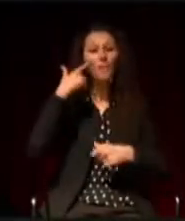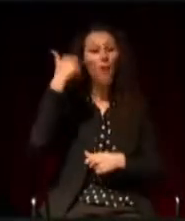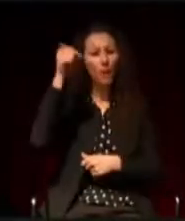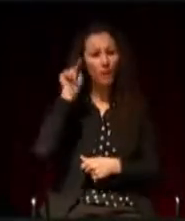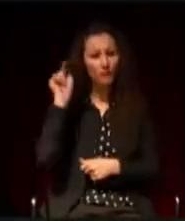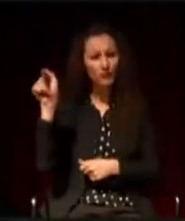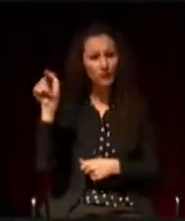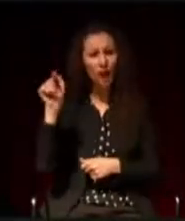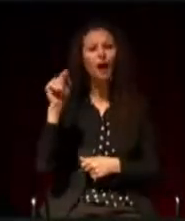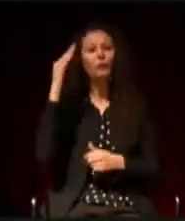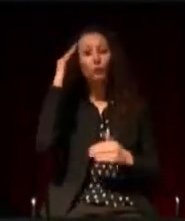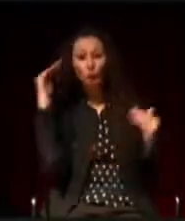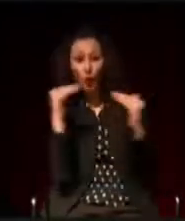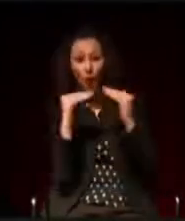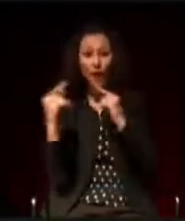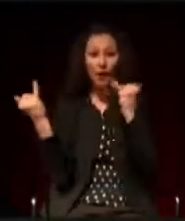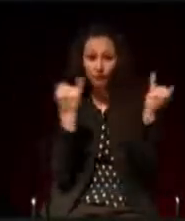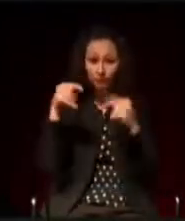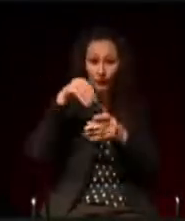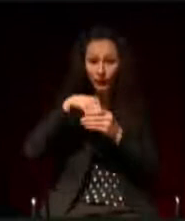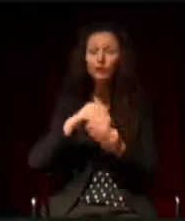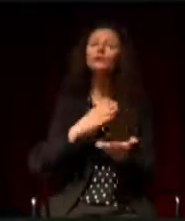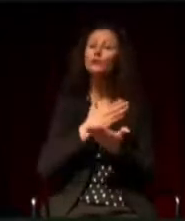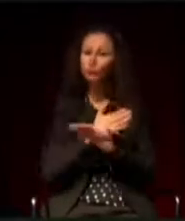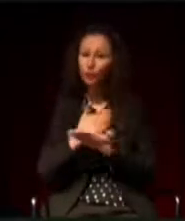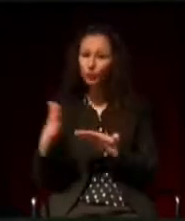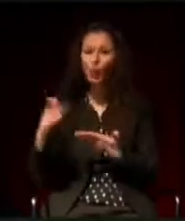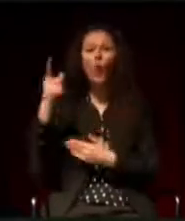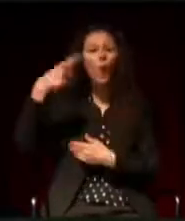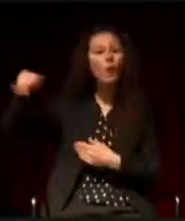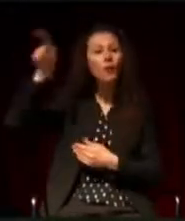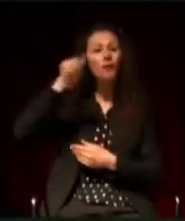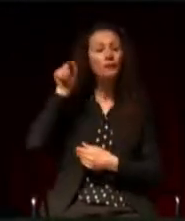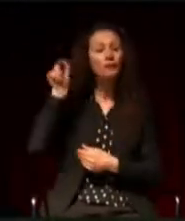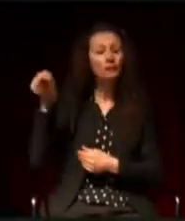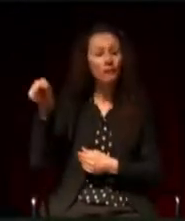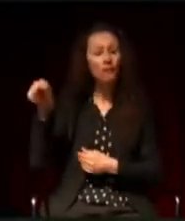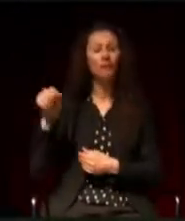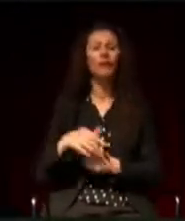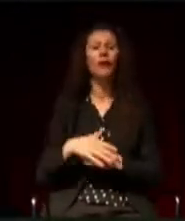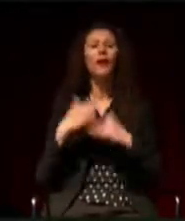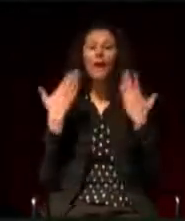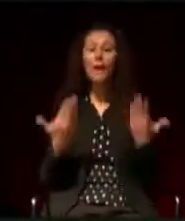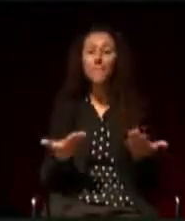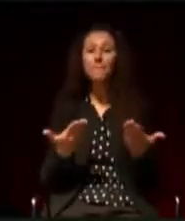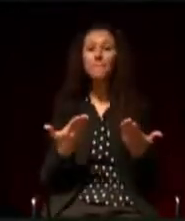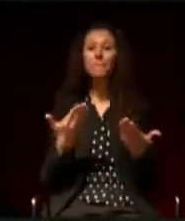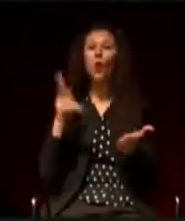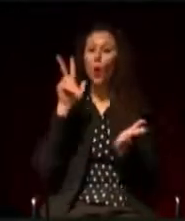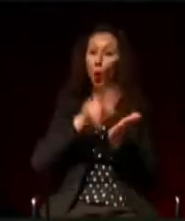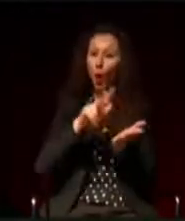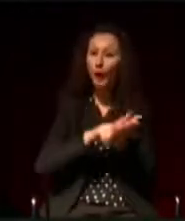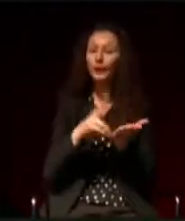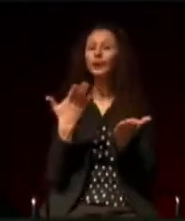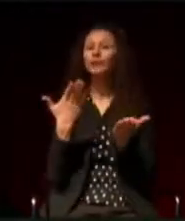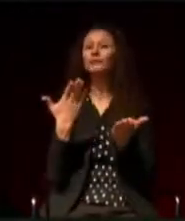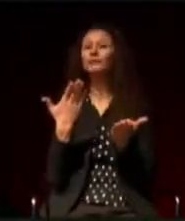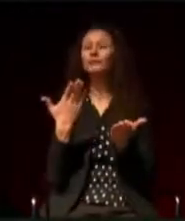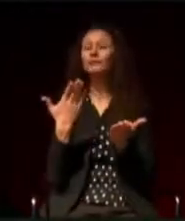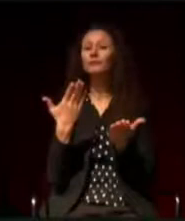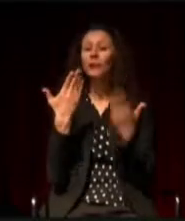Bakanlığımızla müzakereler de sürdürüldü. Onların da hem onayı,